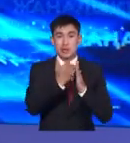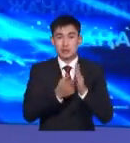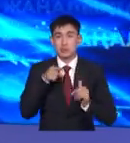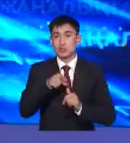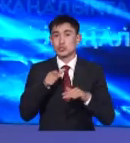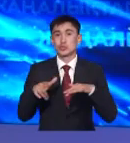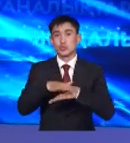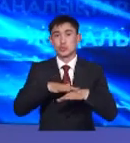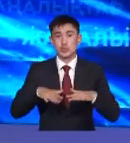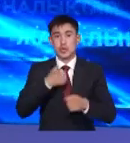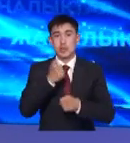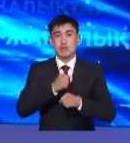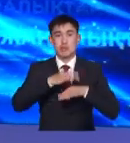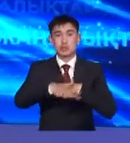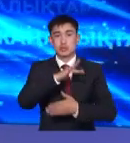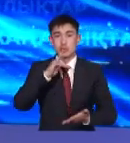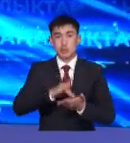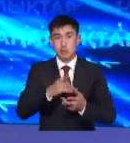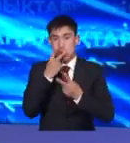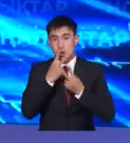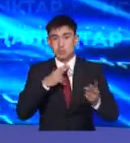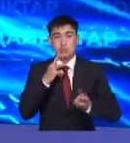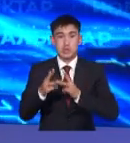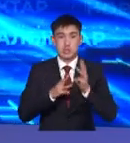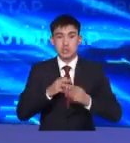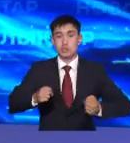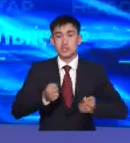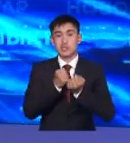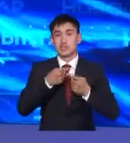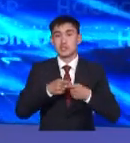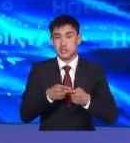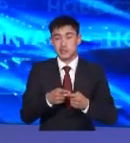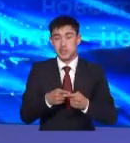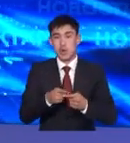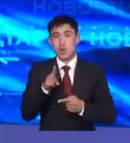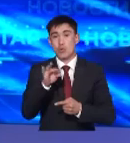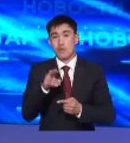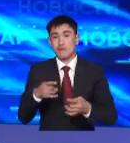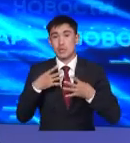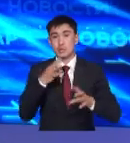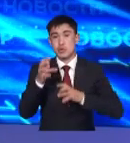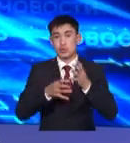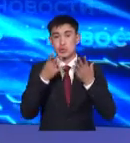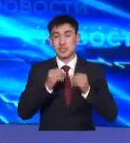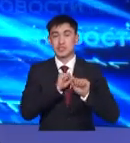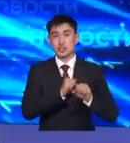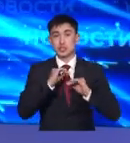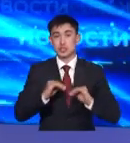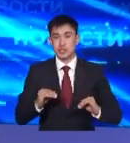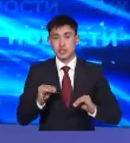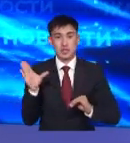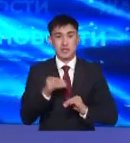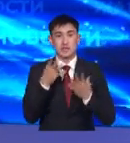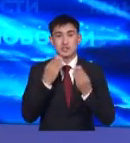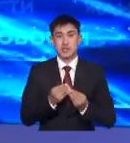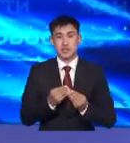тысячи людей на главной площади города. Показ пожарной и спасательной техники. В Кунаеве отметили Международный день защиты детей. На